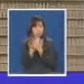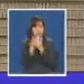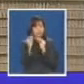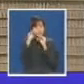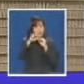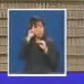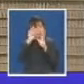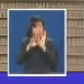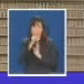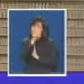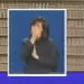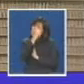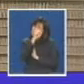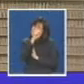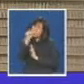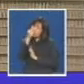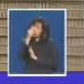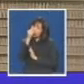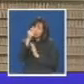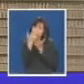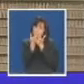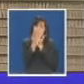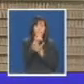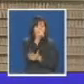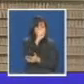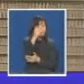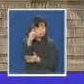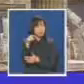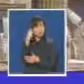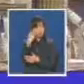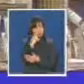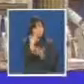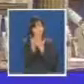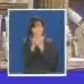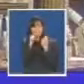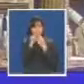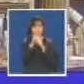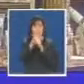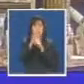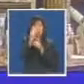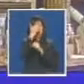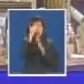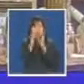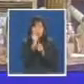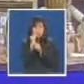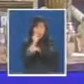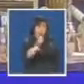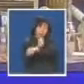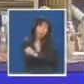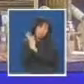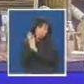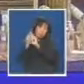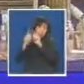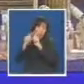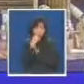ครับผมก็เห็นว่าเป็นตัวเลขที่เหมาะสมนะครับเพราะว่ากลุ่มผู้ใช้แรงงานที่อยู่บนแรงงานขั้นต่ำเนี่ยในช่วง 2-3